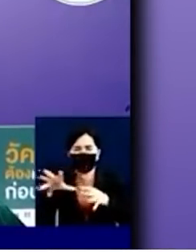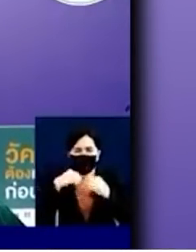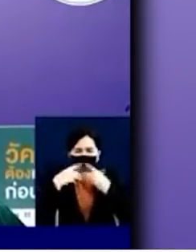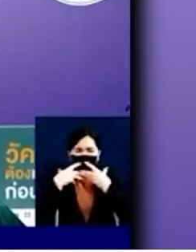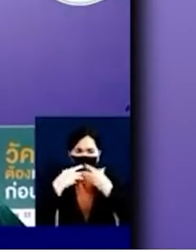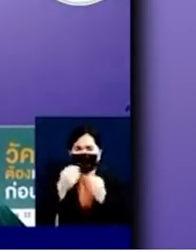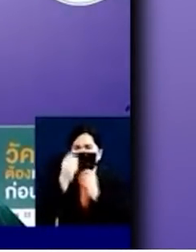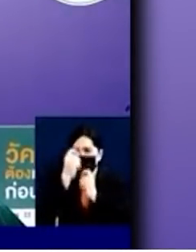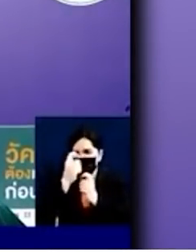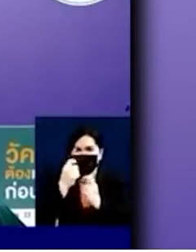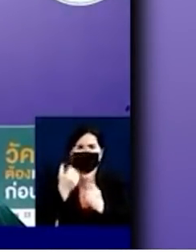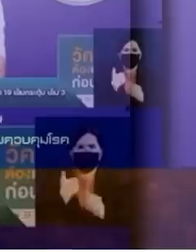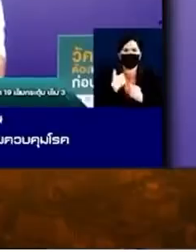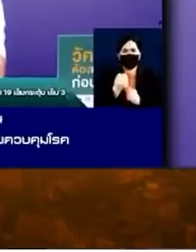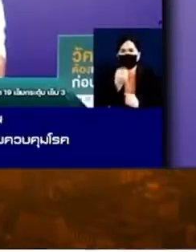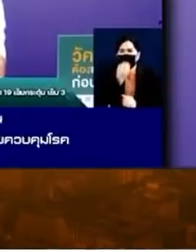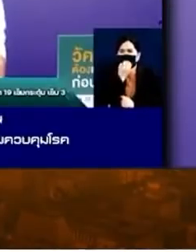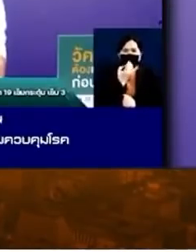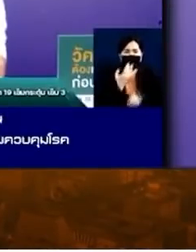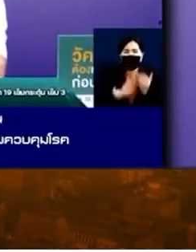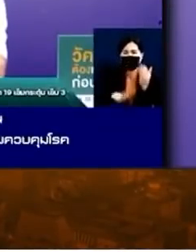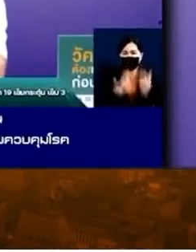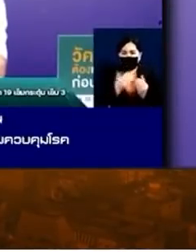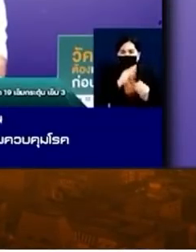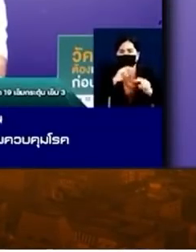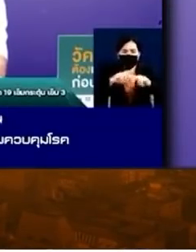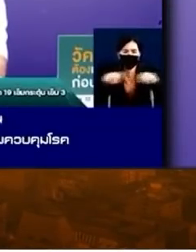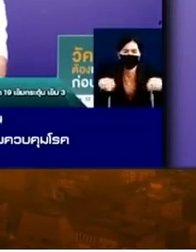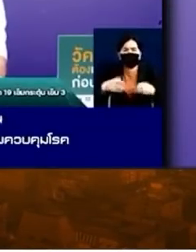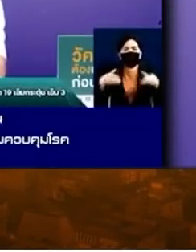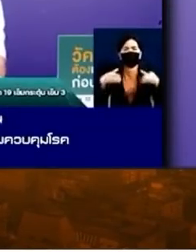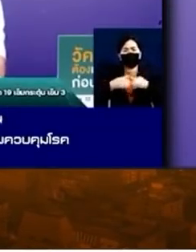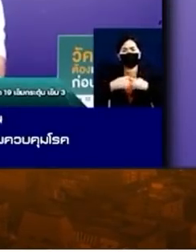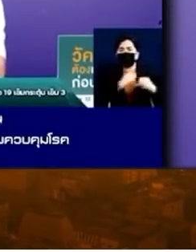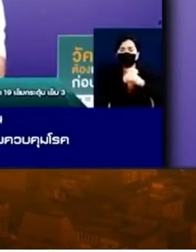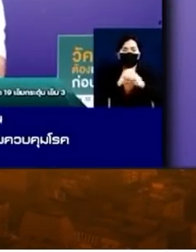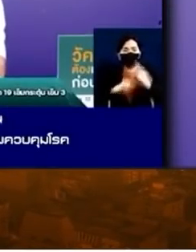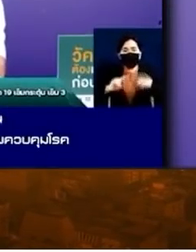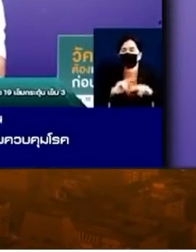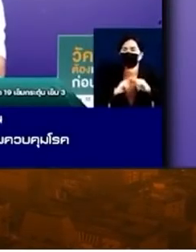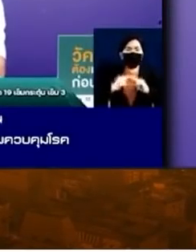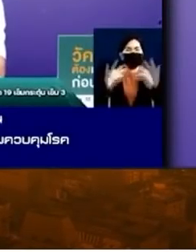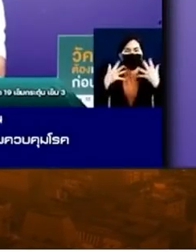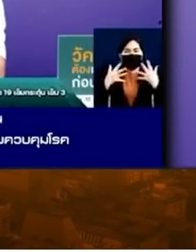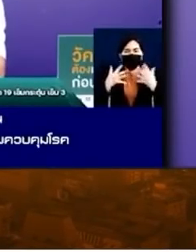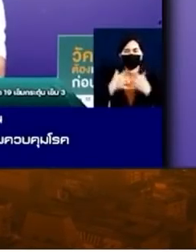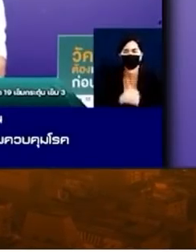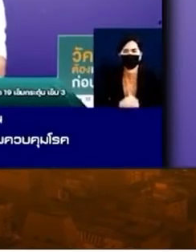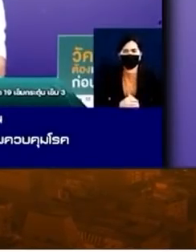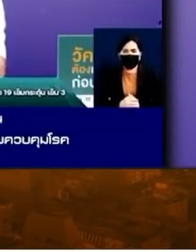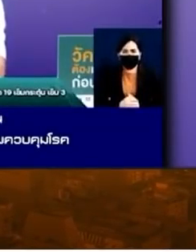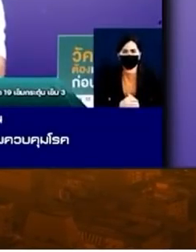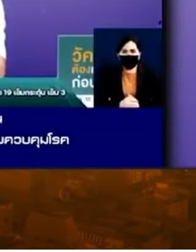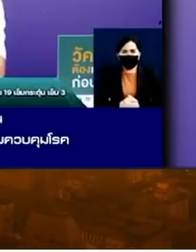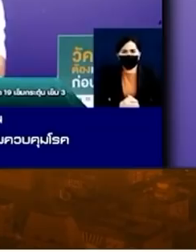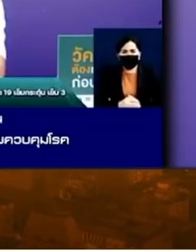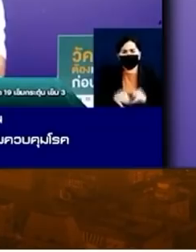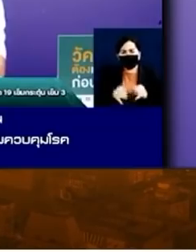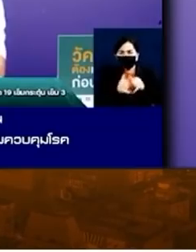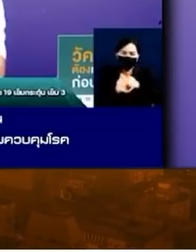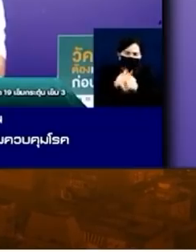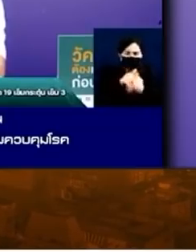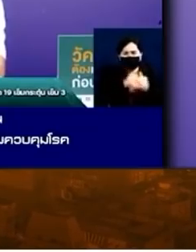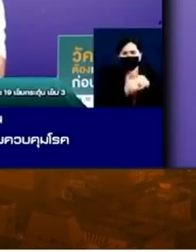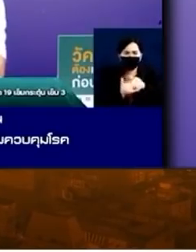งกินดื่มใกล้ชิดเสี่ยงโควิดนะคะประชาชนต้องรับวัคซีนให้ครบ เว้นระยะห่างในการจัดงานเลี้ยงนะคะ